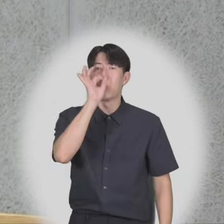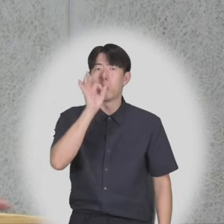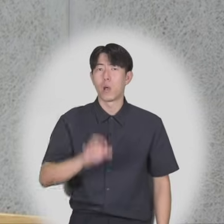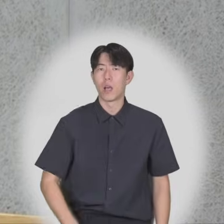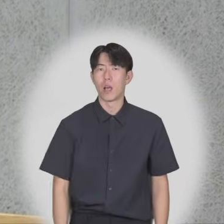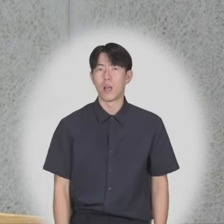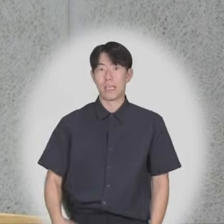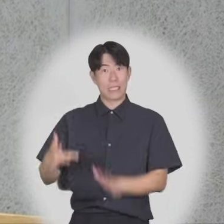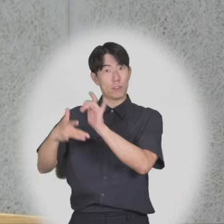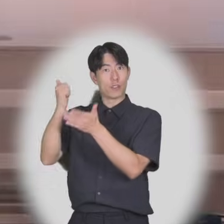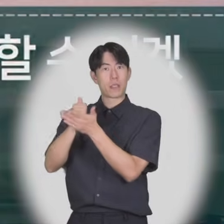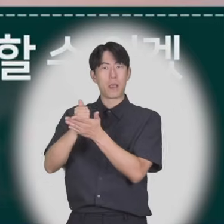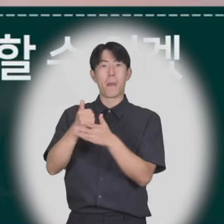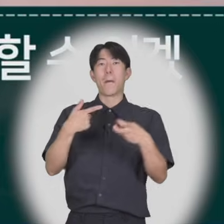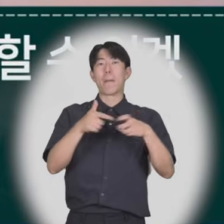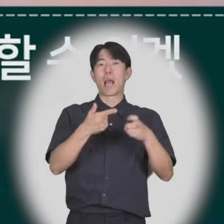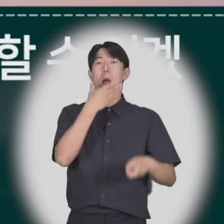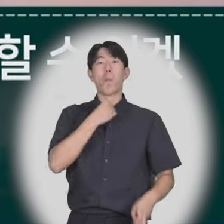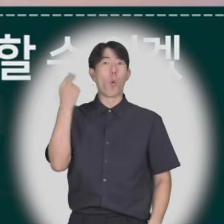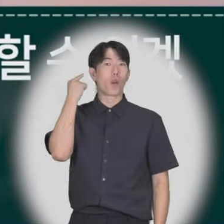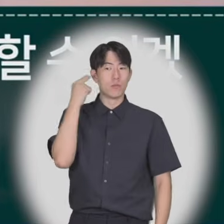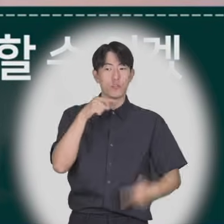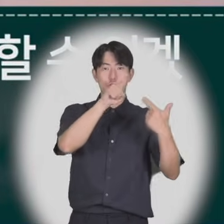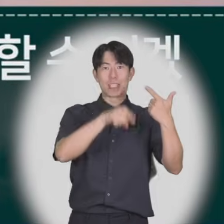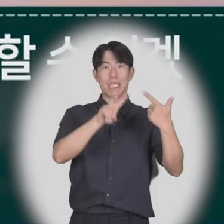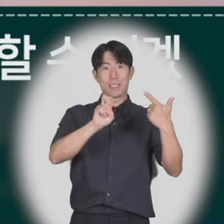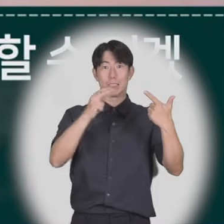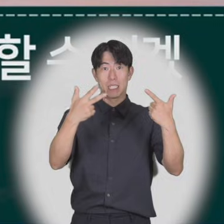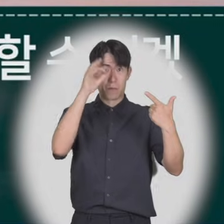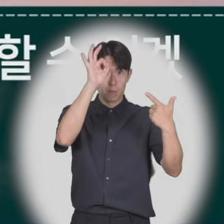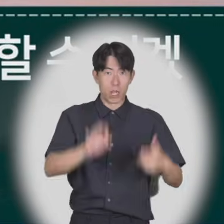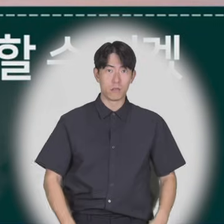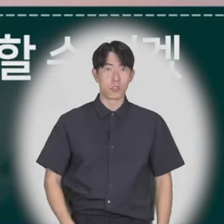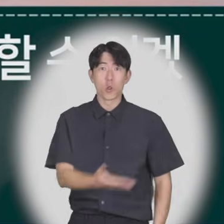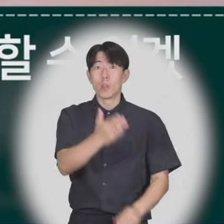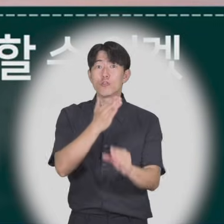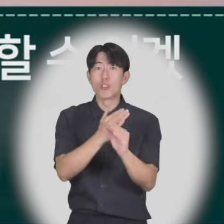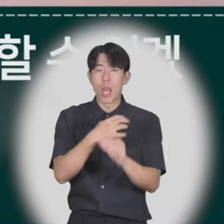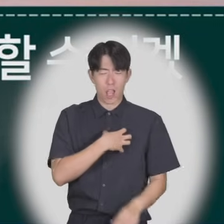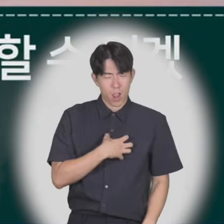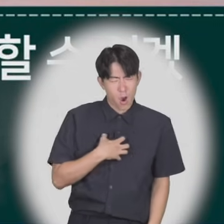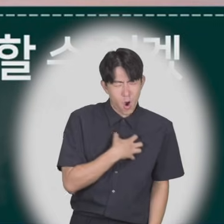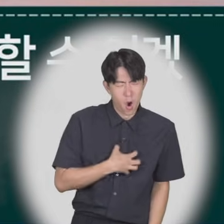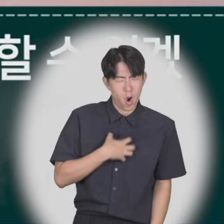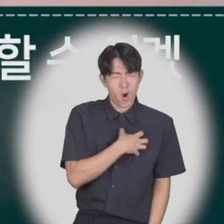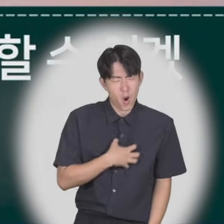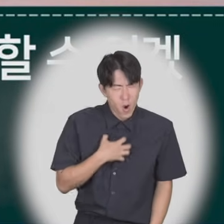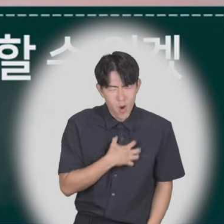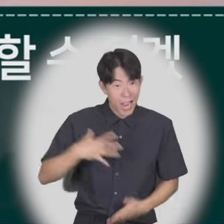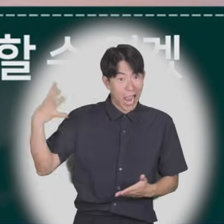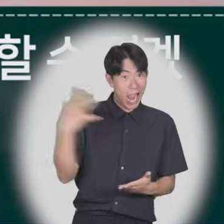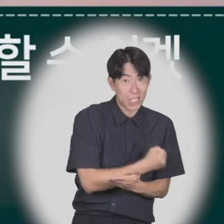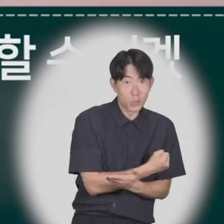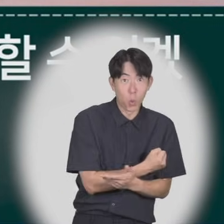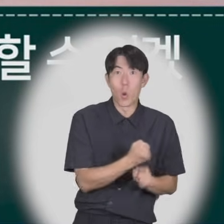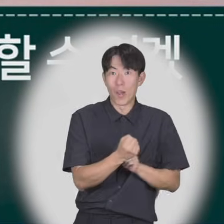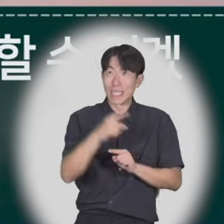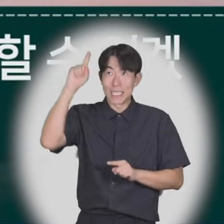예수님께서 마가복음 6장 27절에서 이런 말씀하셨죠. 너희 중에 누가 염려함으로 그 키를 한 자라도 더할 수